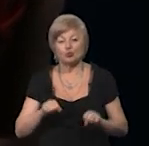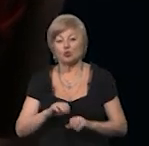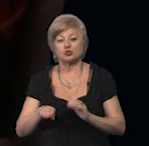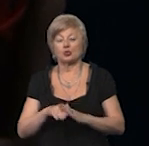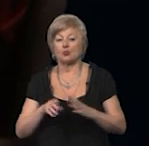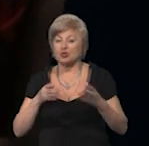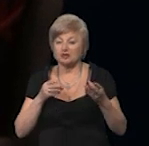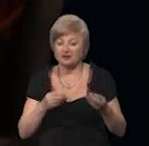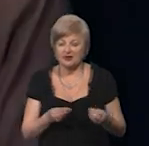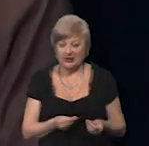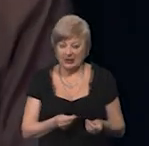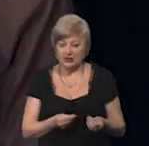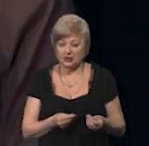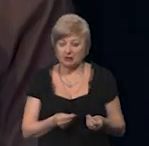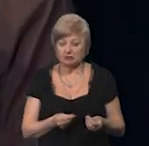не вмію, знаєте, як